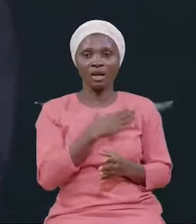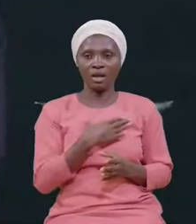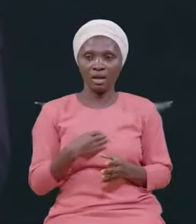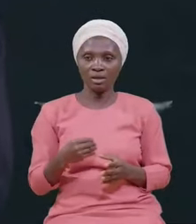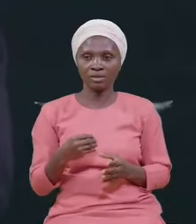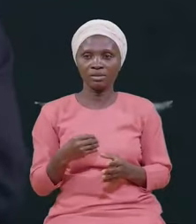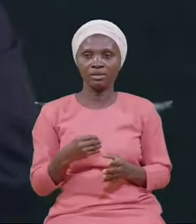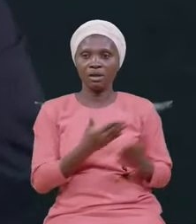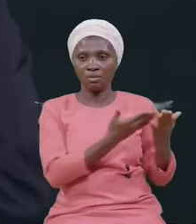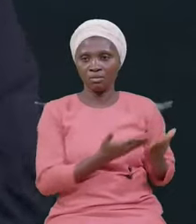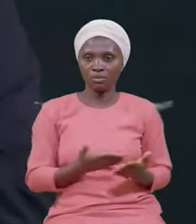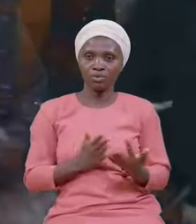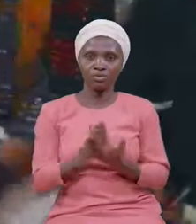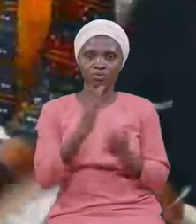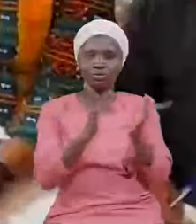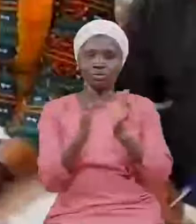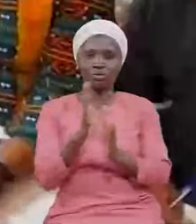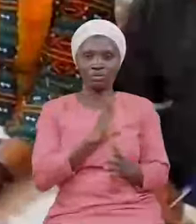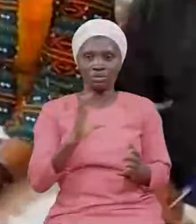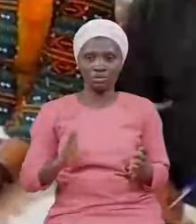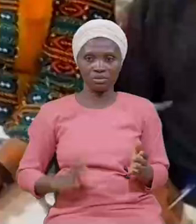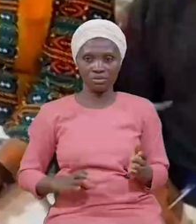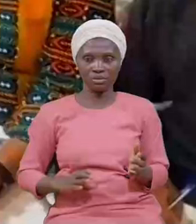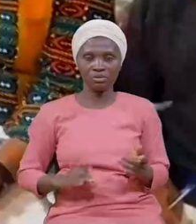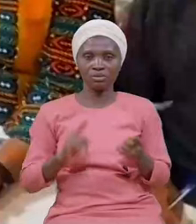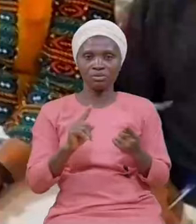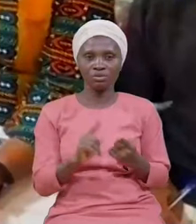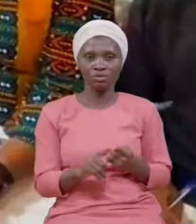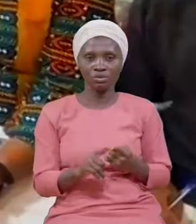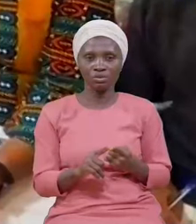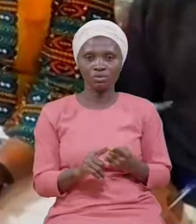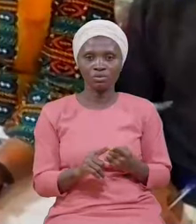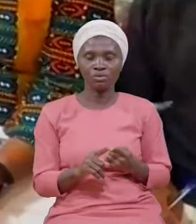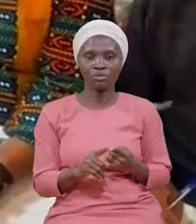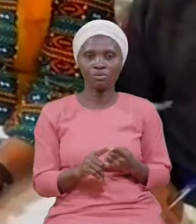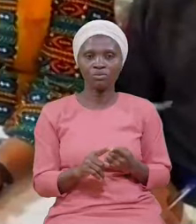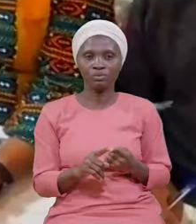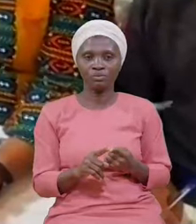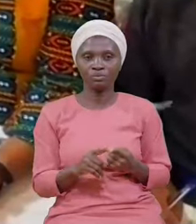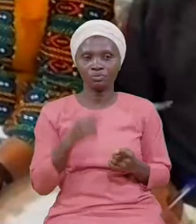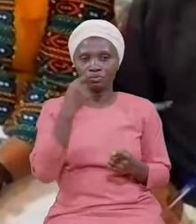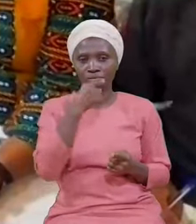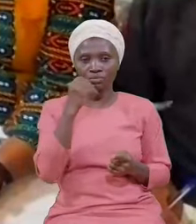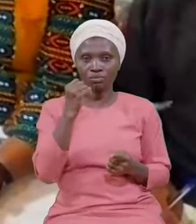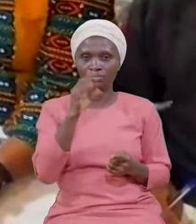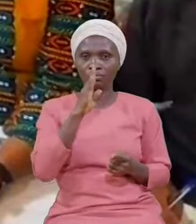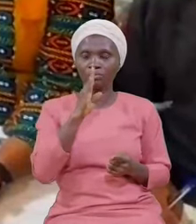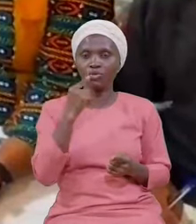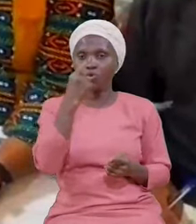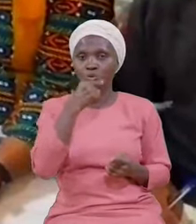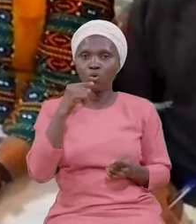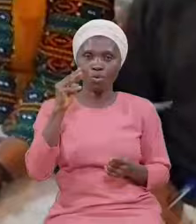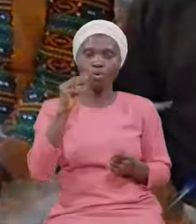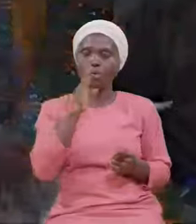Et c'est à travers Jésus-Christ auquel soit la gloire au siècle